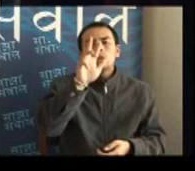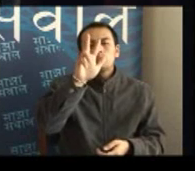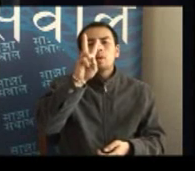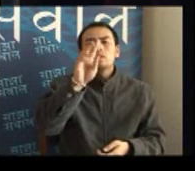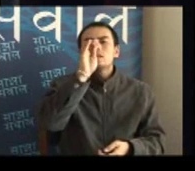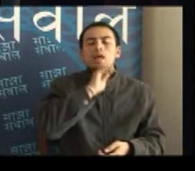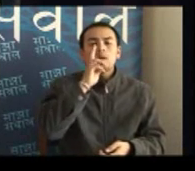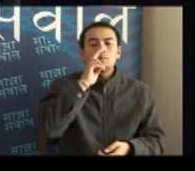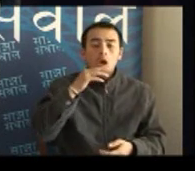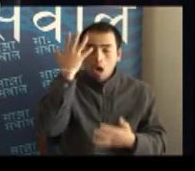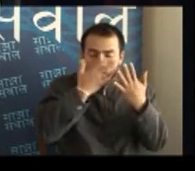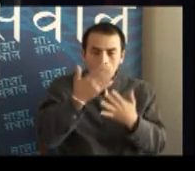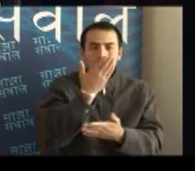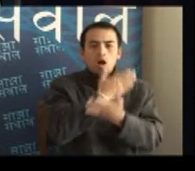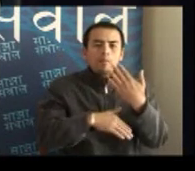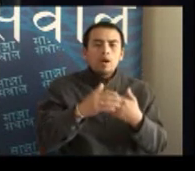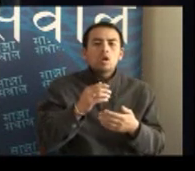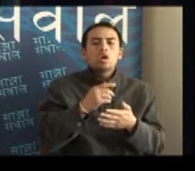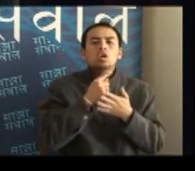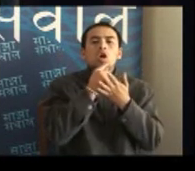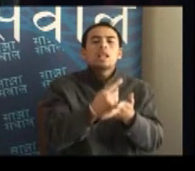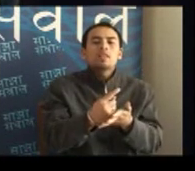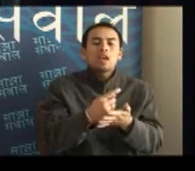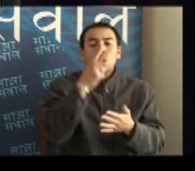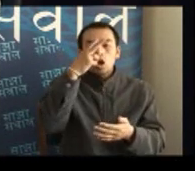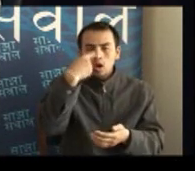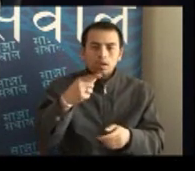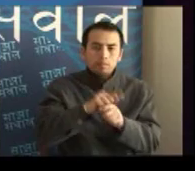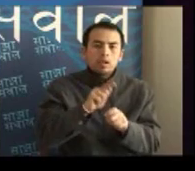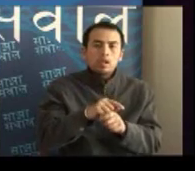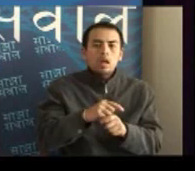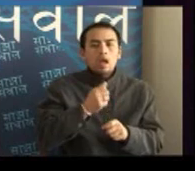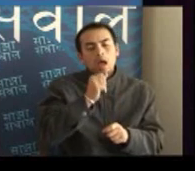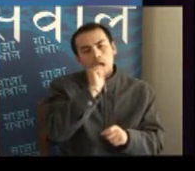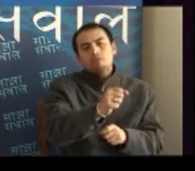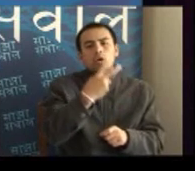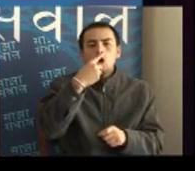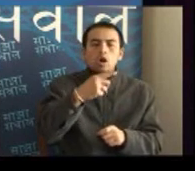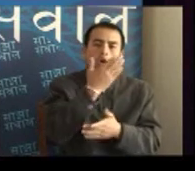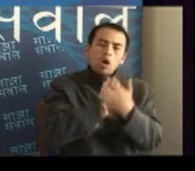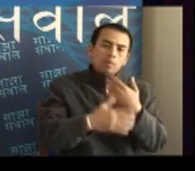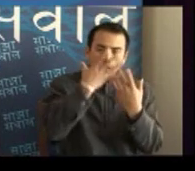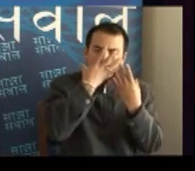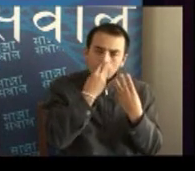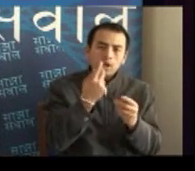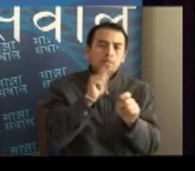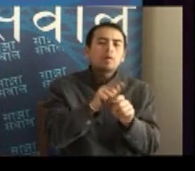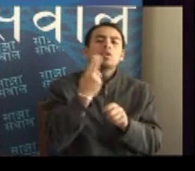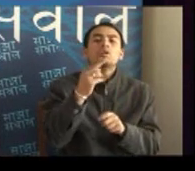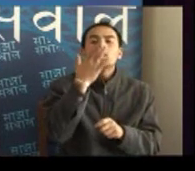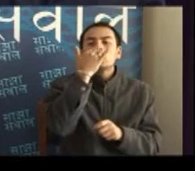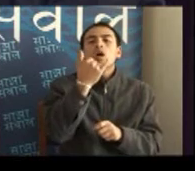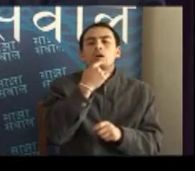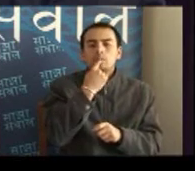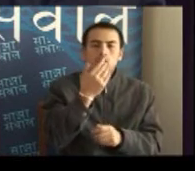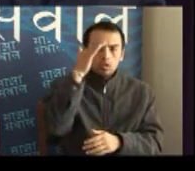हतारमा अपाङ्ग कल्याण तथा संरक्षण ऐन ल्यायौँ कि त्यो अपाङ्ग कल्याण तथा संरक्षण ऐन स्वयंमा अपाङ्गताबाट ग्रस्त थियो। त्यो किन भयो त